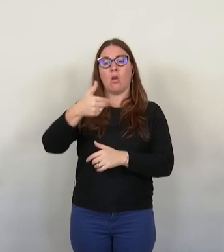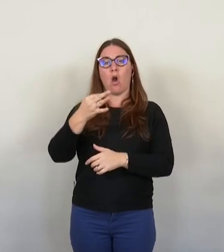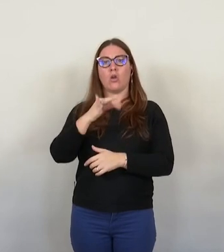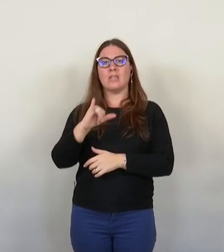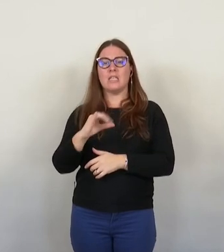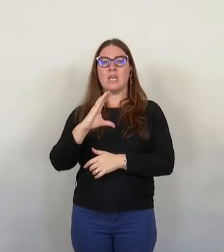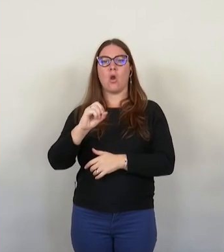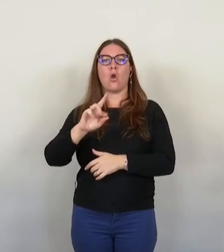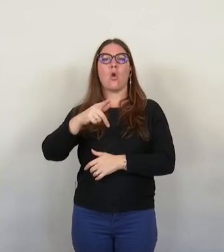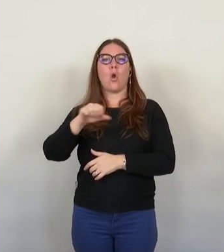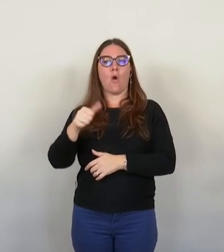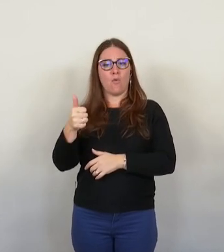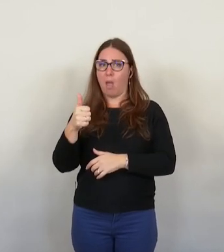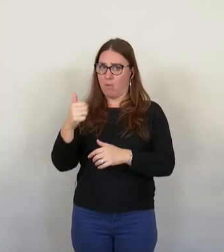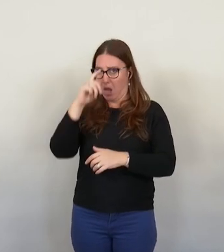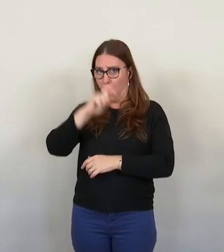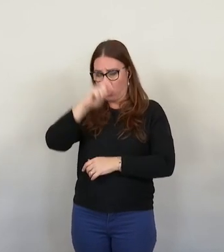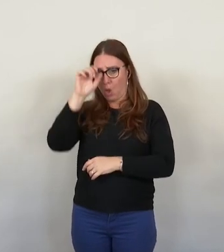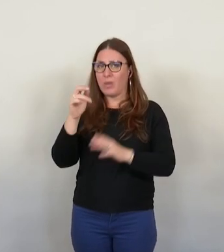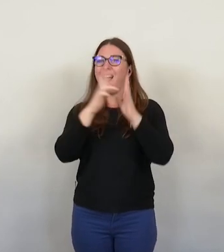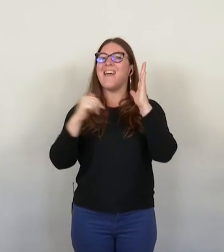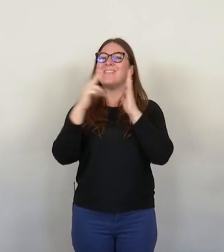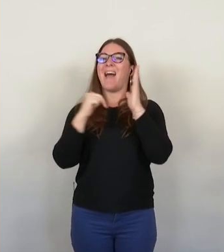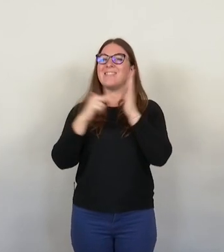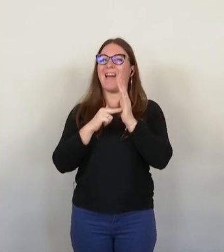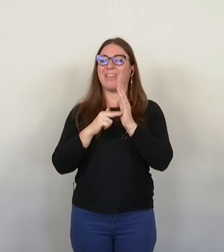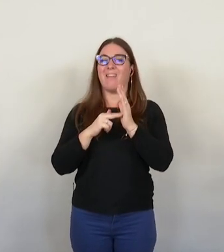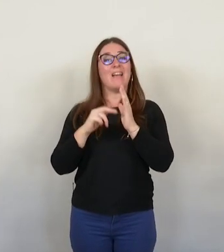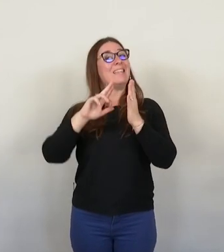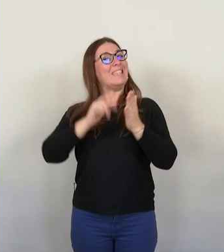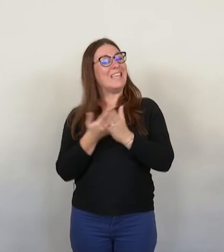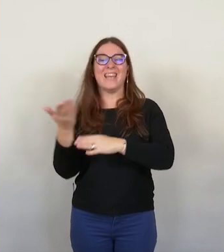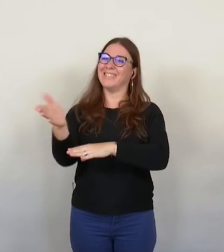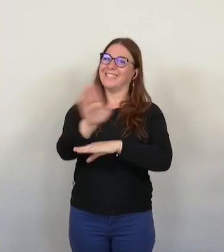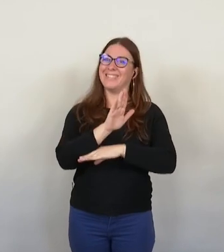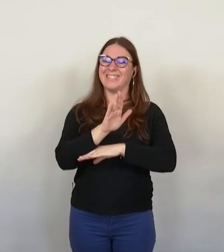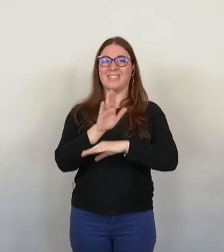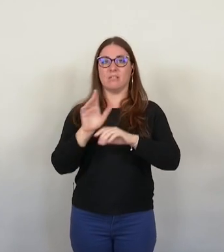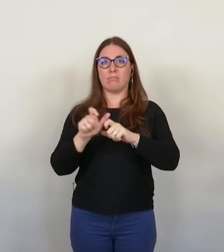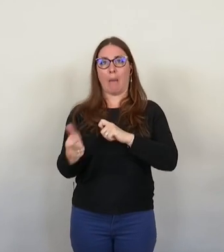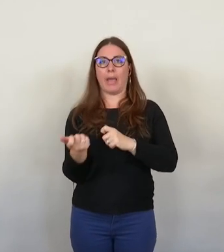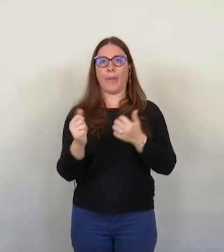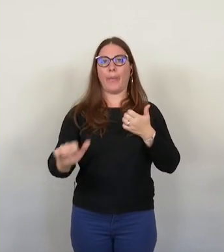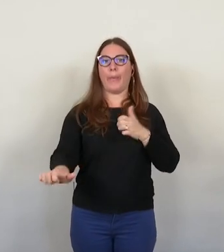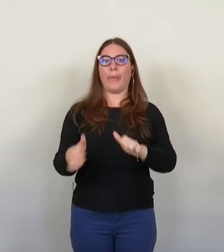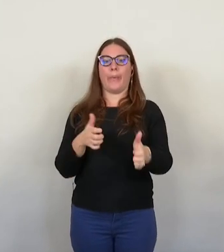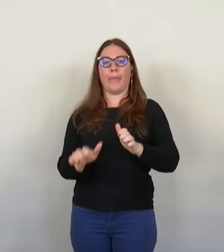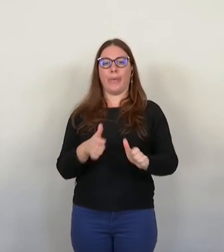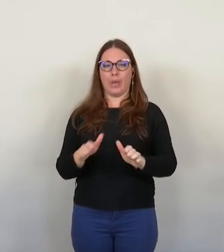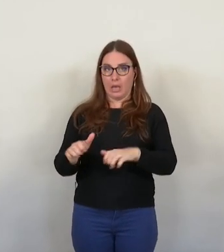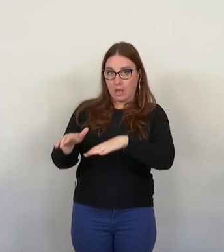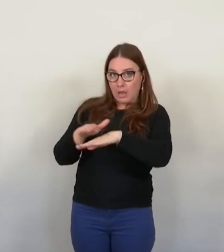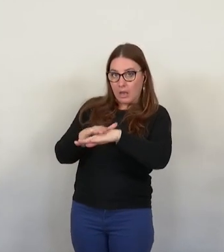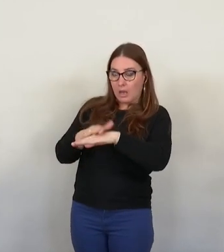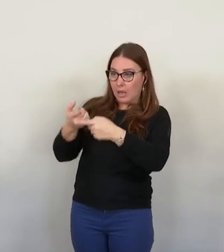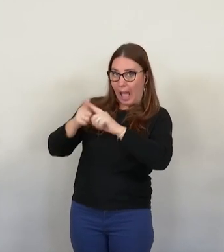beaucoup et nous avons signé des chartes et qu'ensuite on peut s'en dérober l'argument m'intéresse vos arguments pour